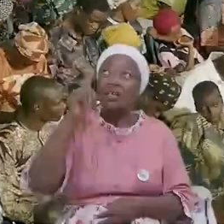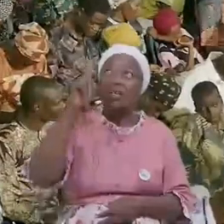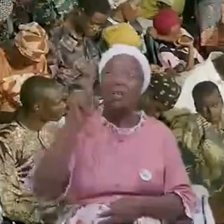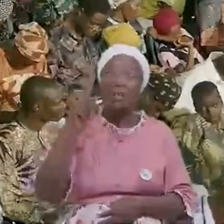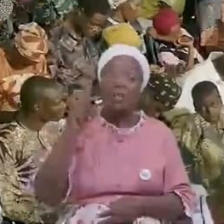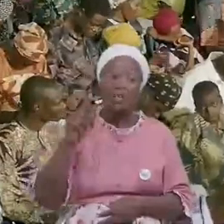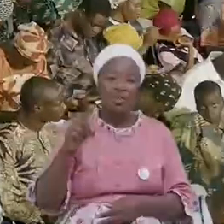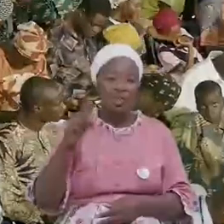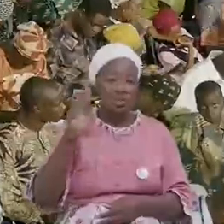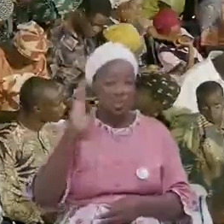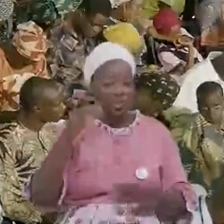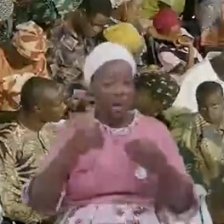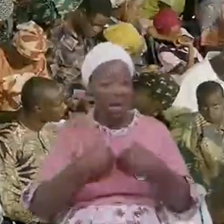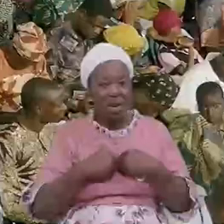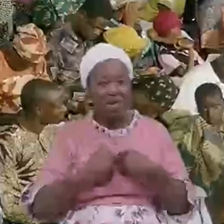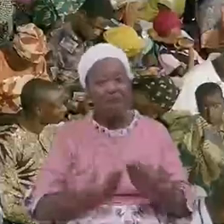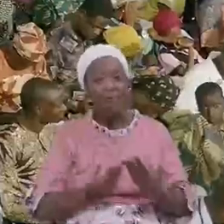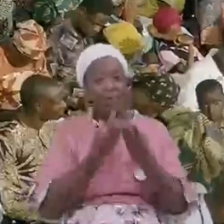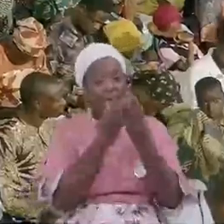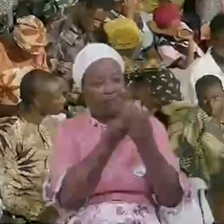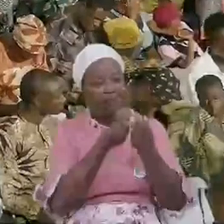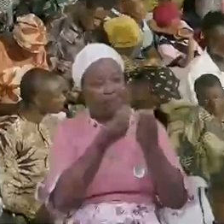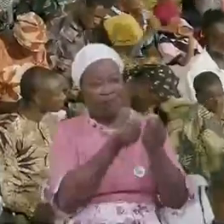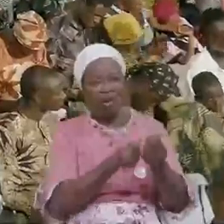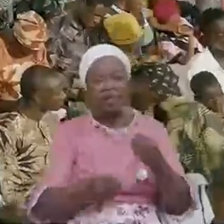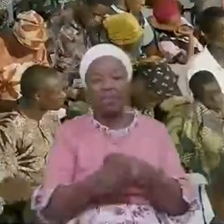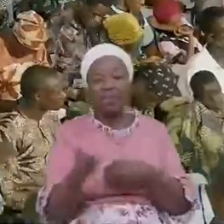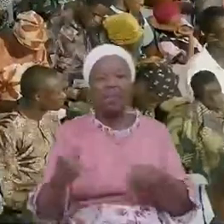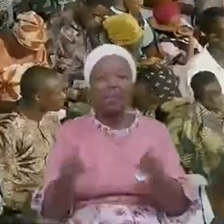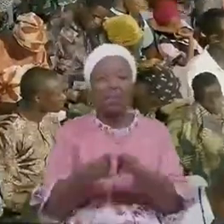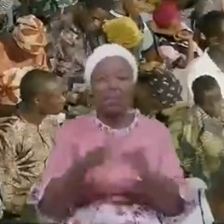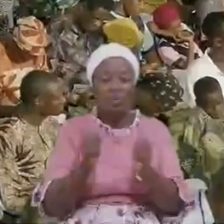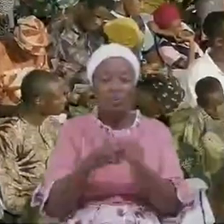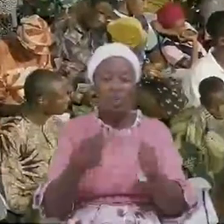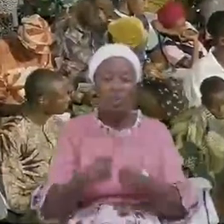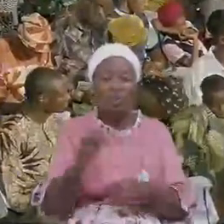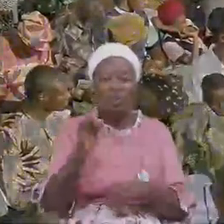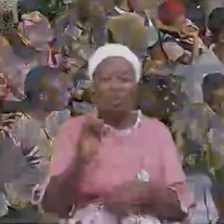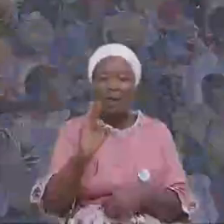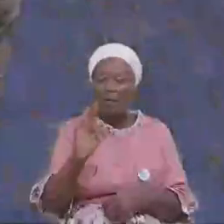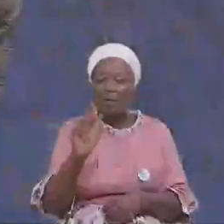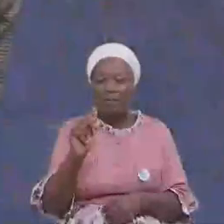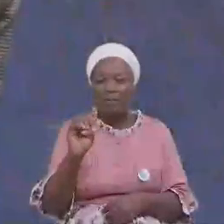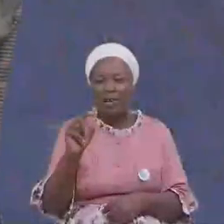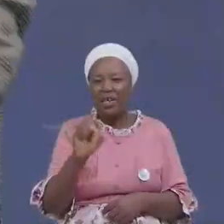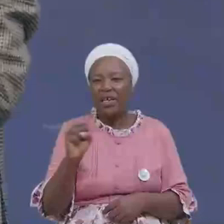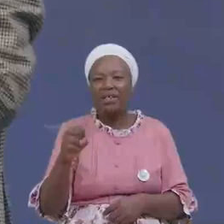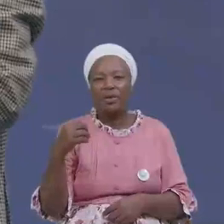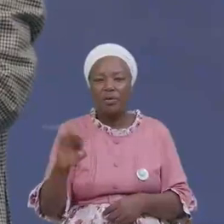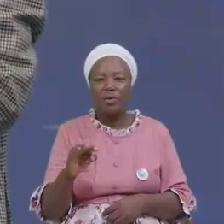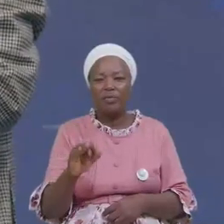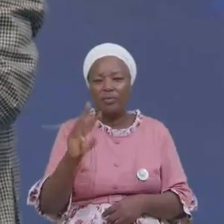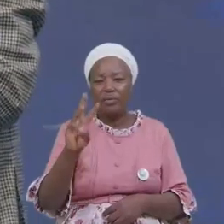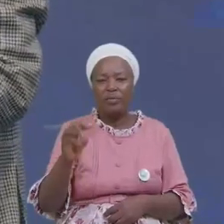du meilleur froment. et je le rassasierai